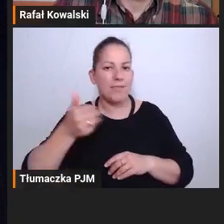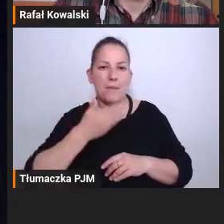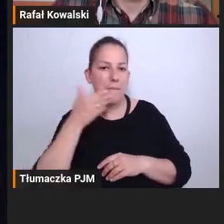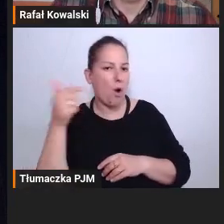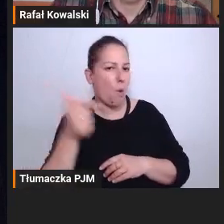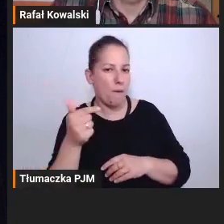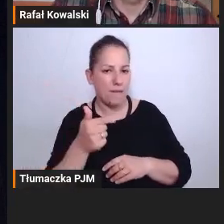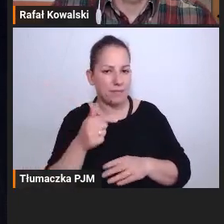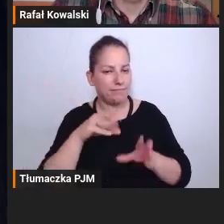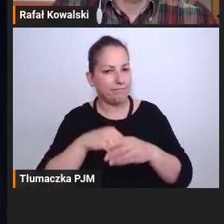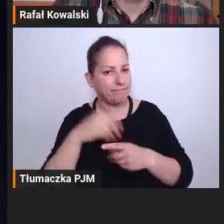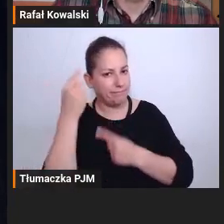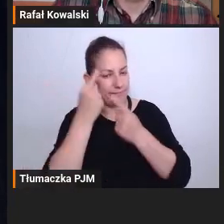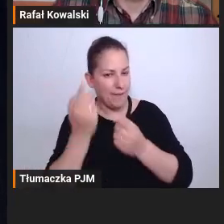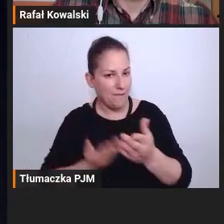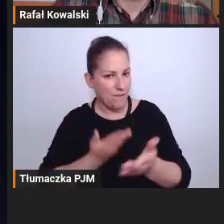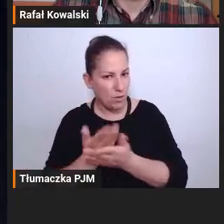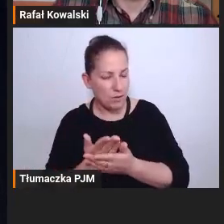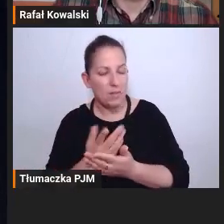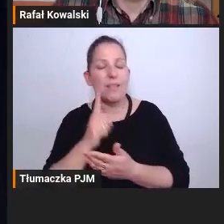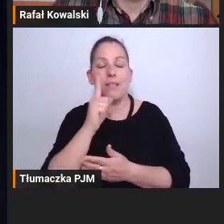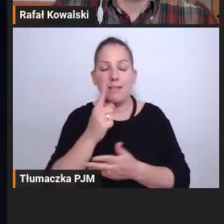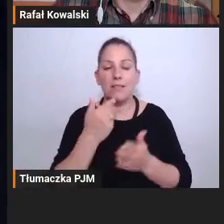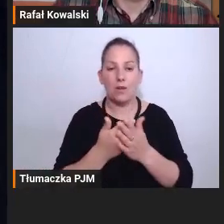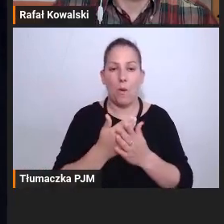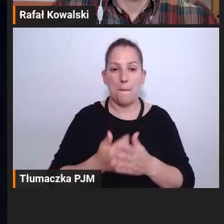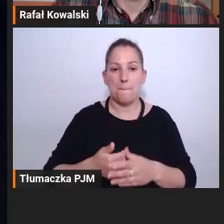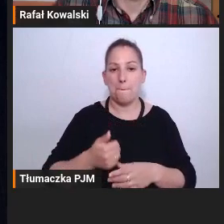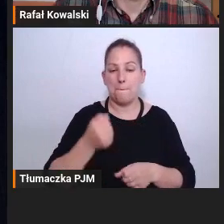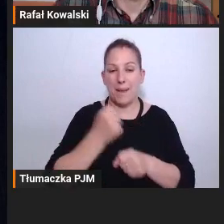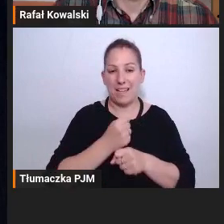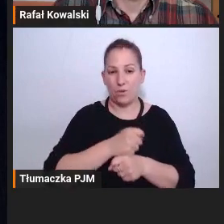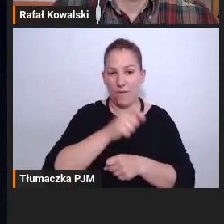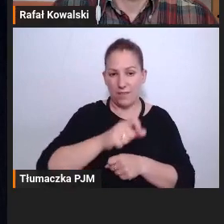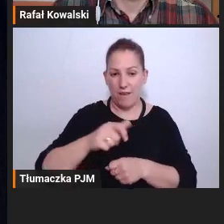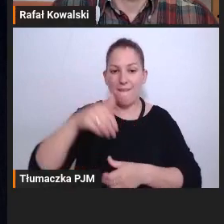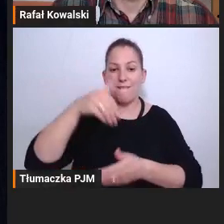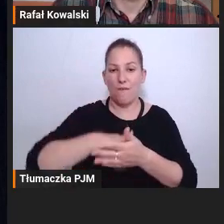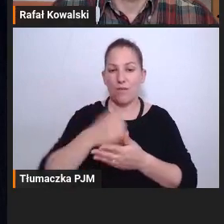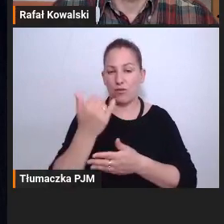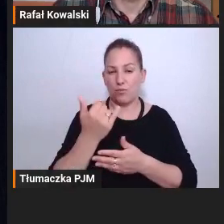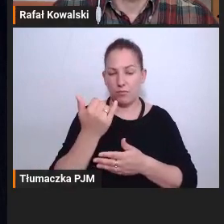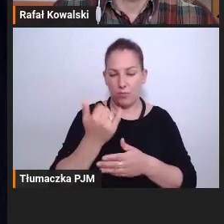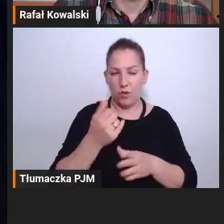obowiązku uwzględnienia takiego wniosku. W związku z tym pracownicy, którzy wychowują dziecko do